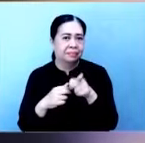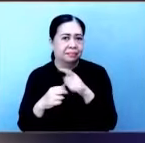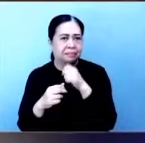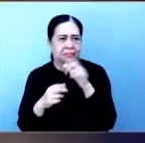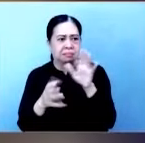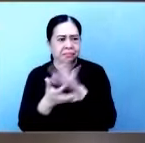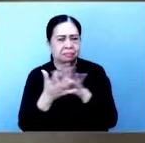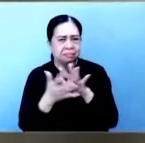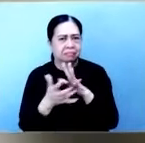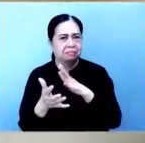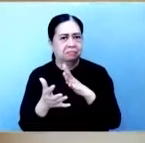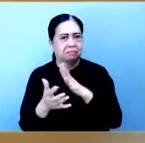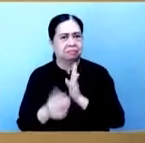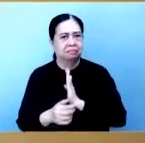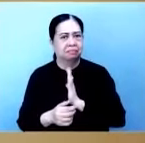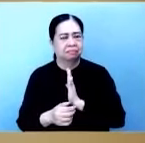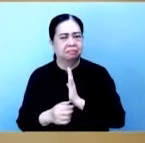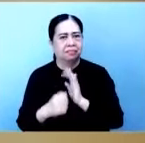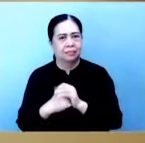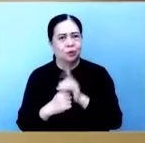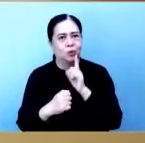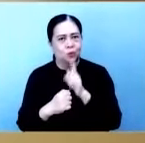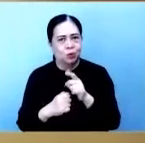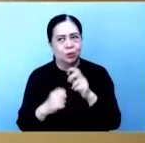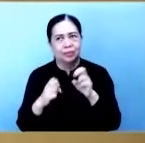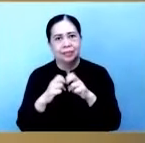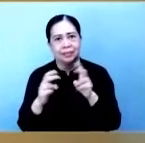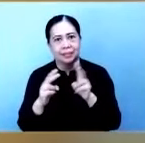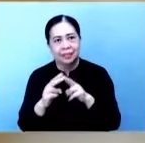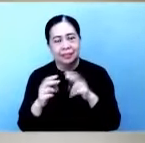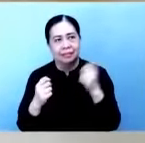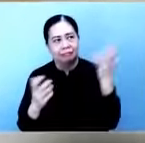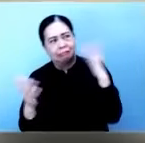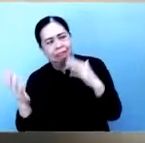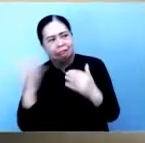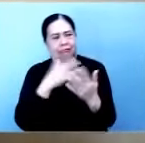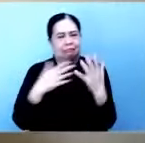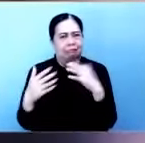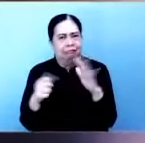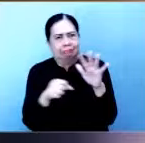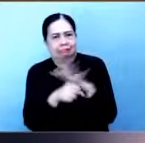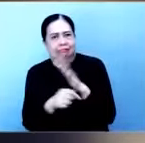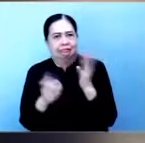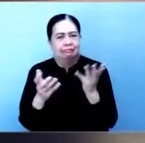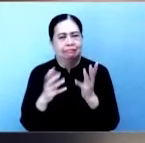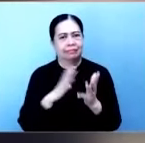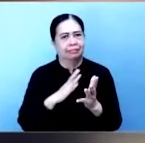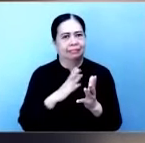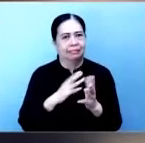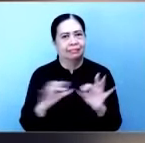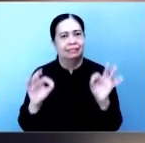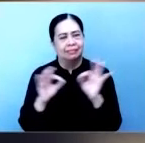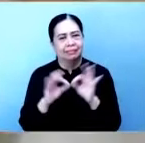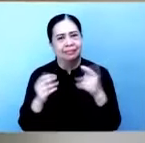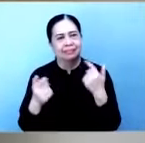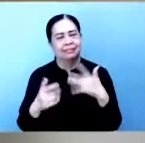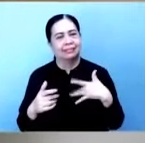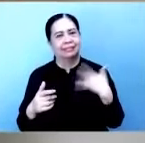lang. Tsaka masarap po talagang kahit na dagan-daganan ka, siksikan kami. Okay lang, mas masarap po sa